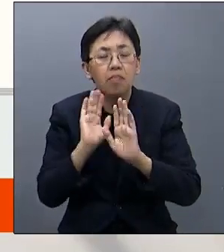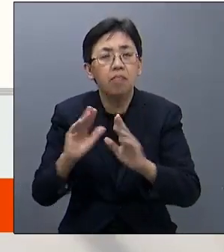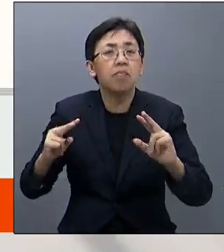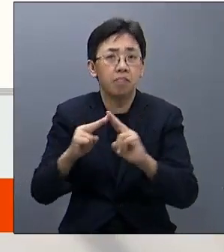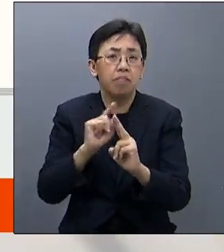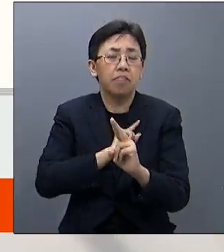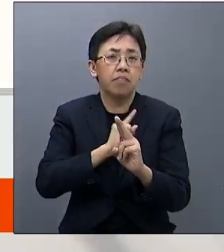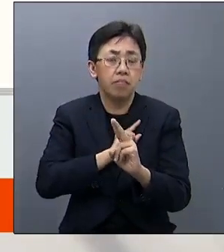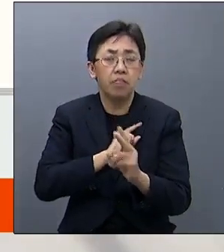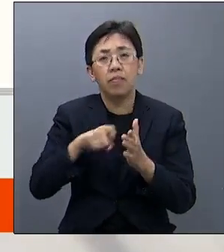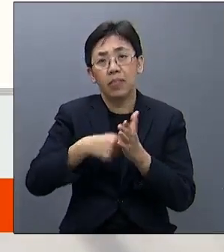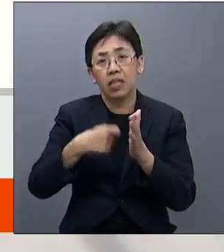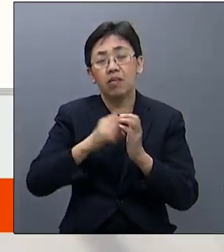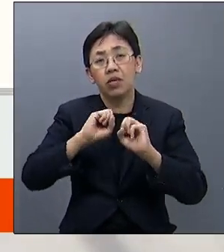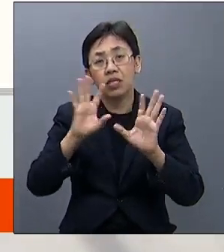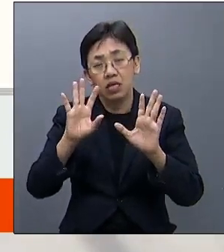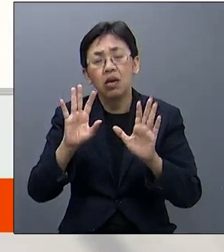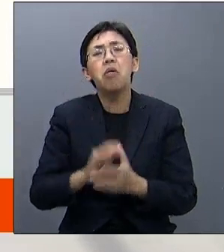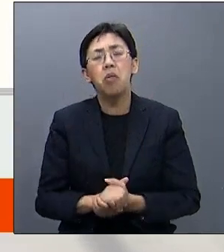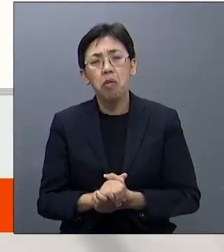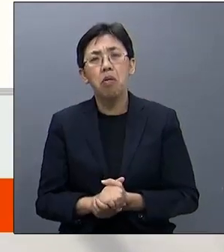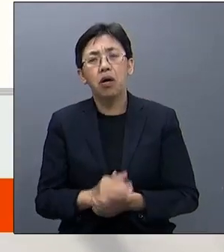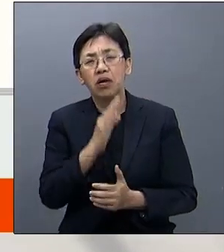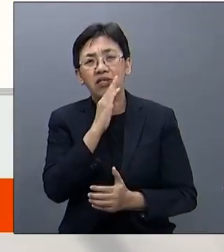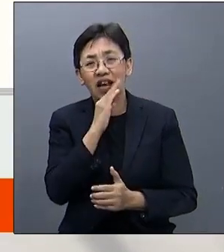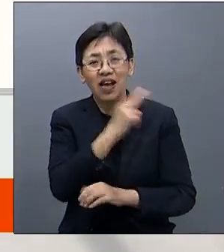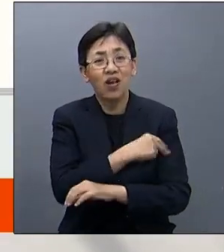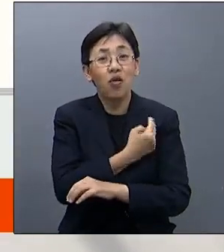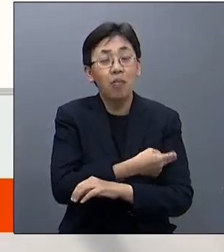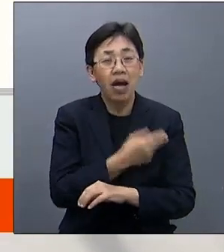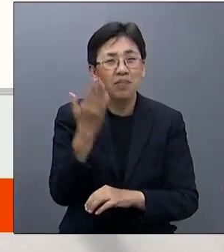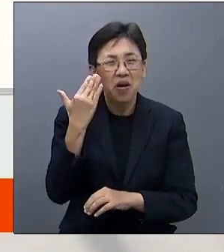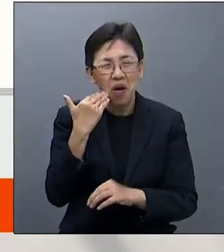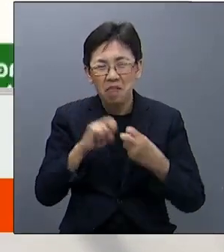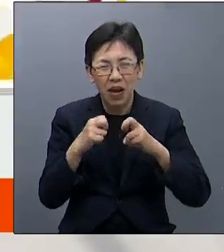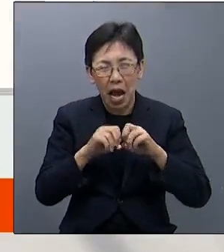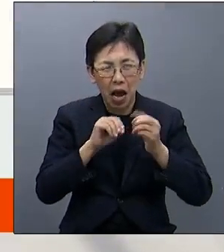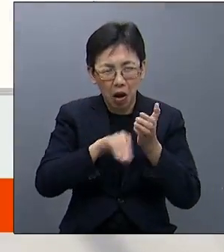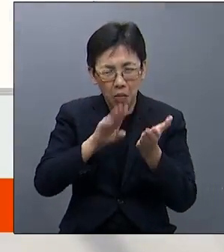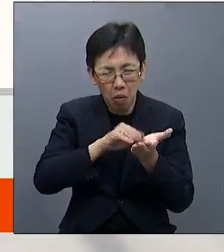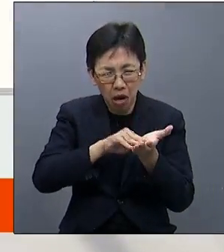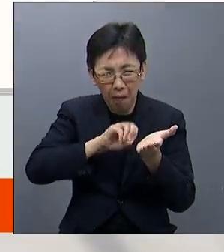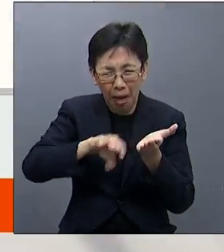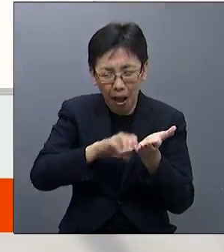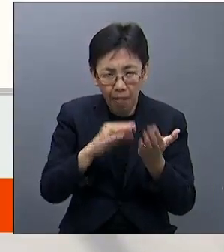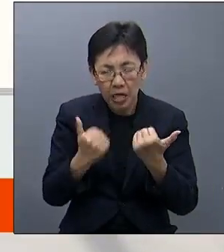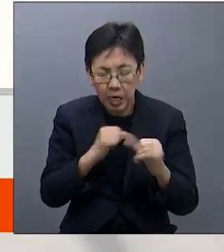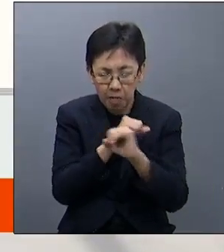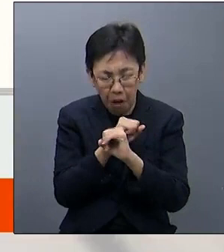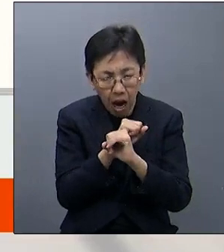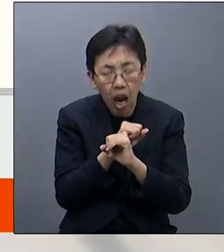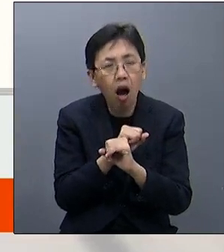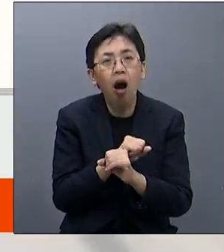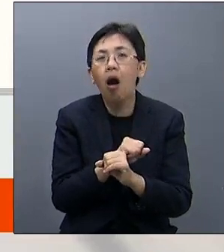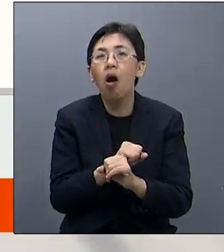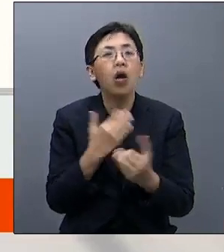ล้วเราเห็นผลชัดเจนเลยครับว่าคดีที่เกี่ยวข้องกับโรงพยาบาลเนี่ยลดน้อยลงไปนะครับมีอย่างมีนัยยะสำคัญนะ